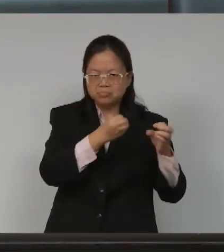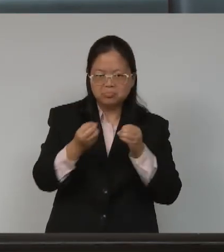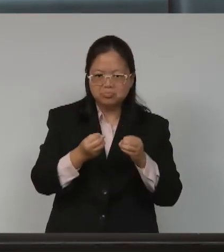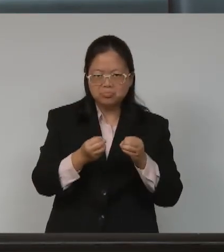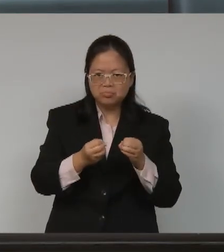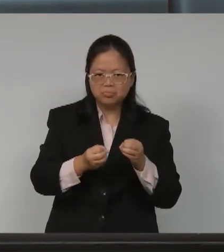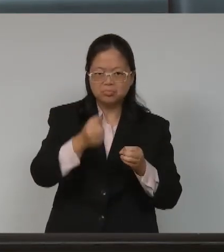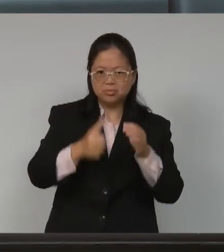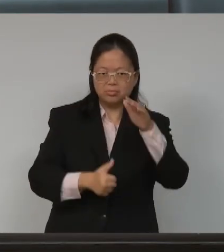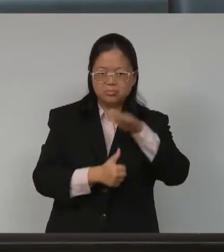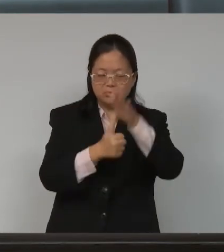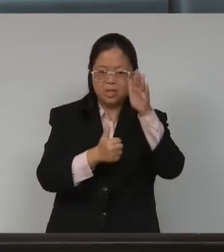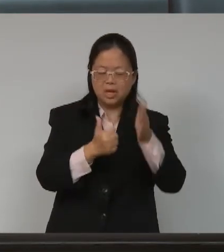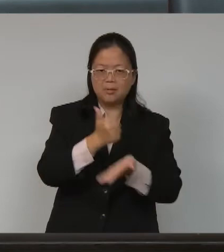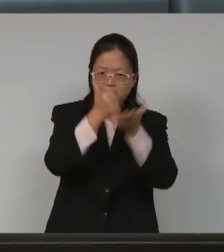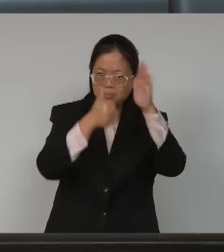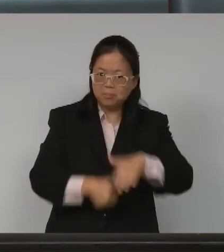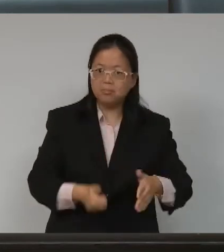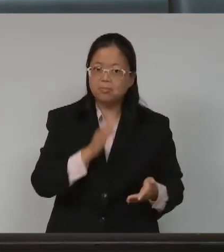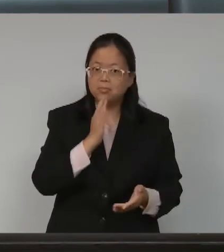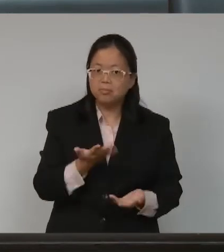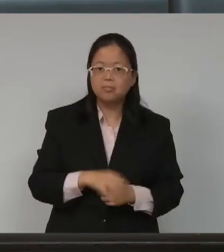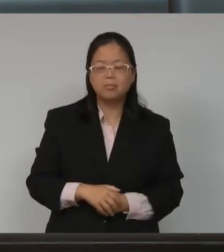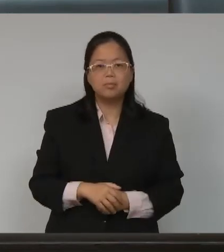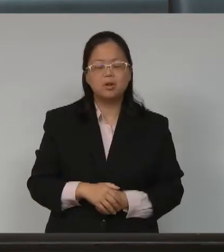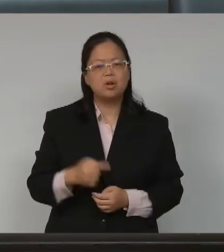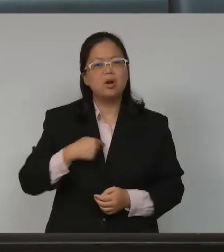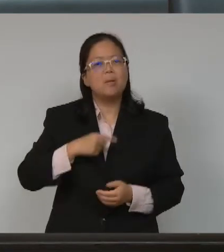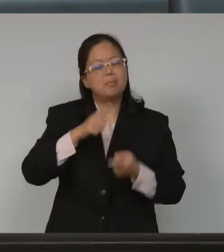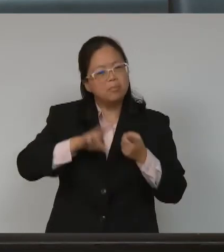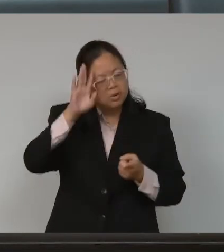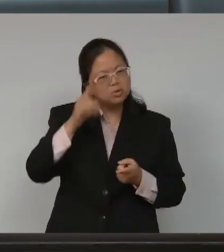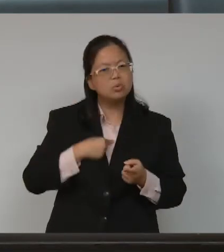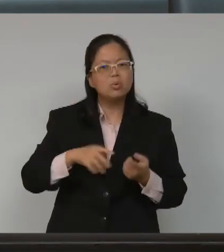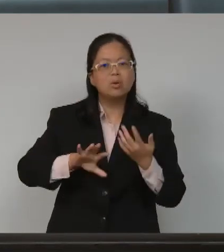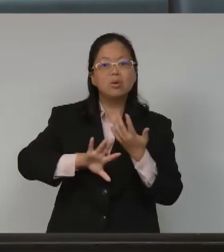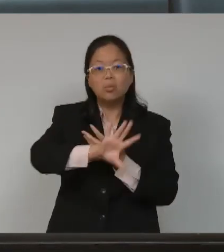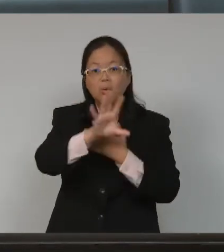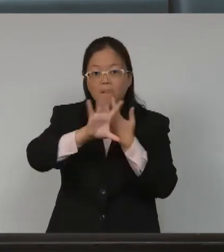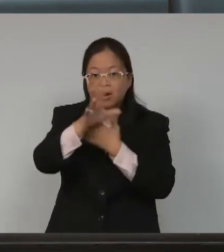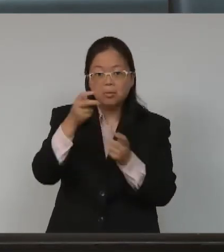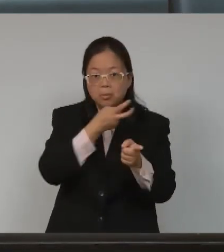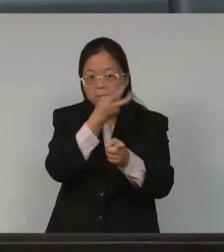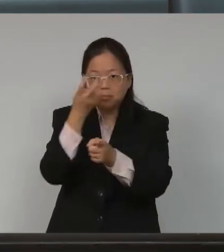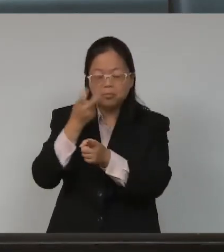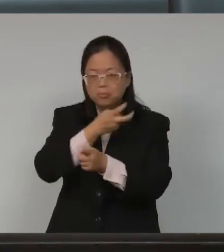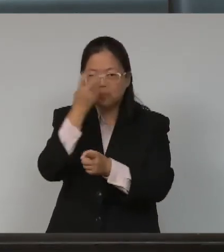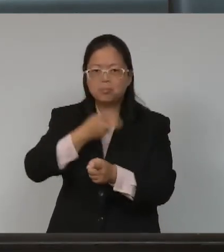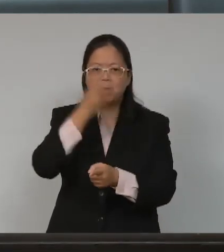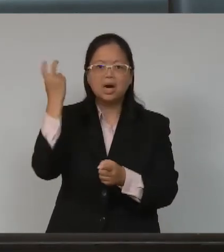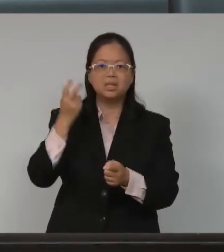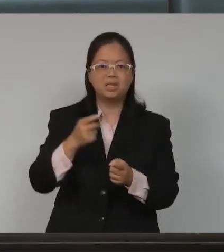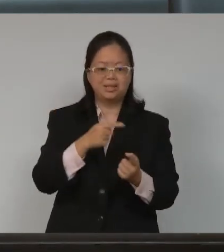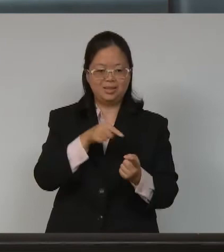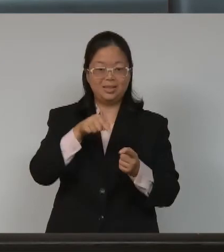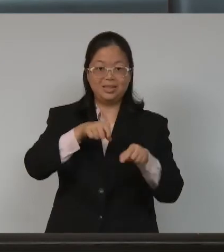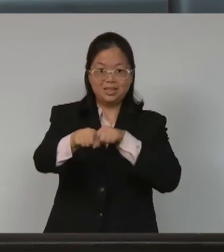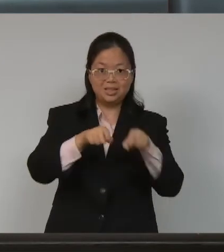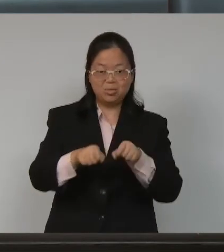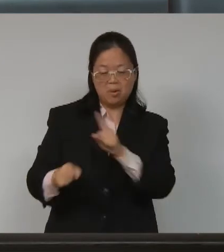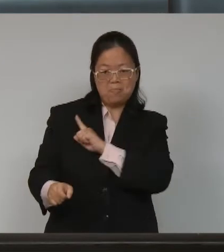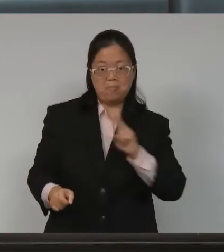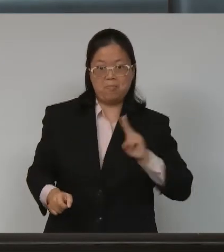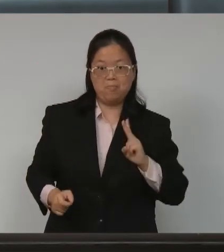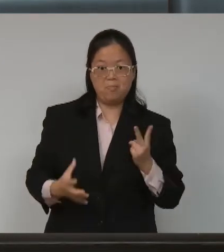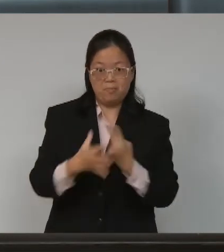我比较抱歉，就是说我没有看过在其他国家有既是创制又是复决的例子哦，因为我们会希望说我们